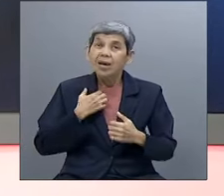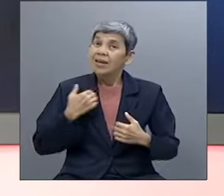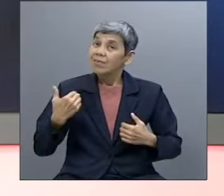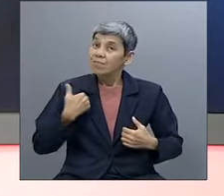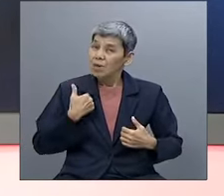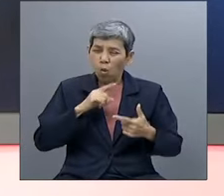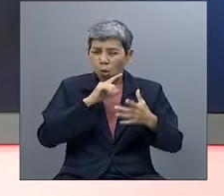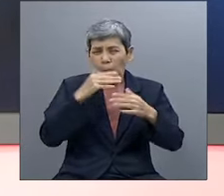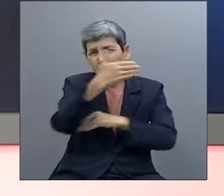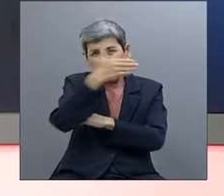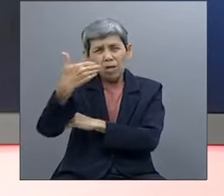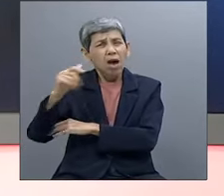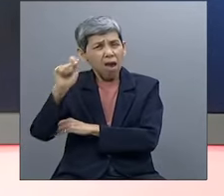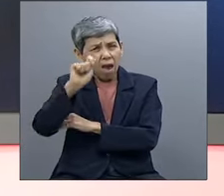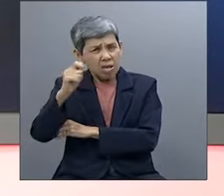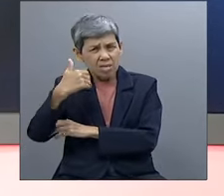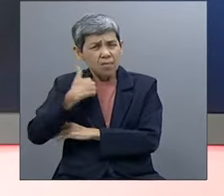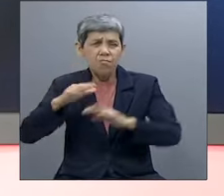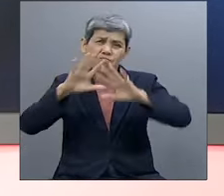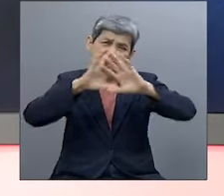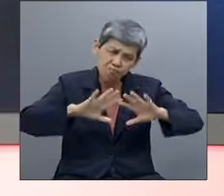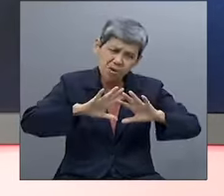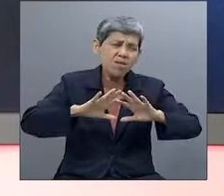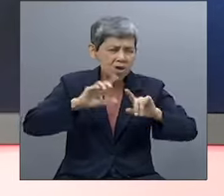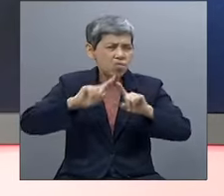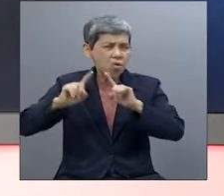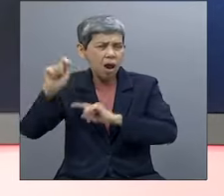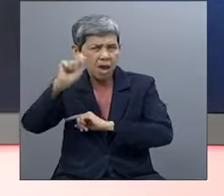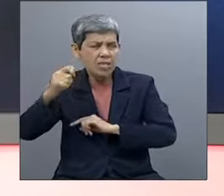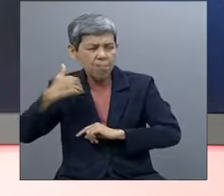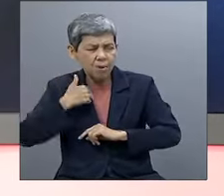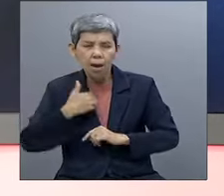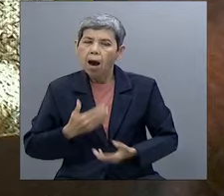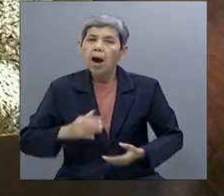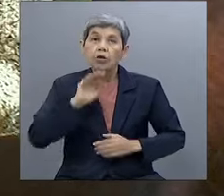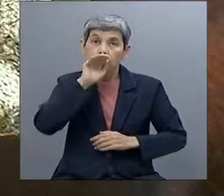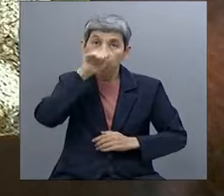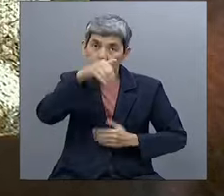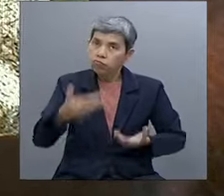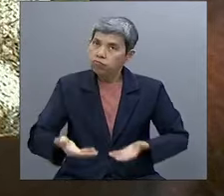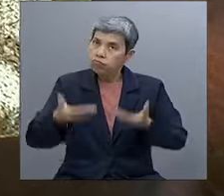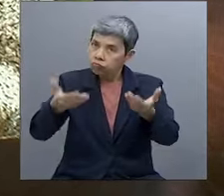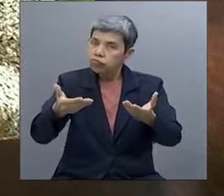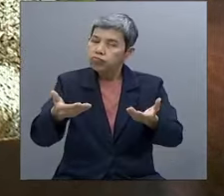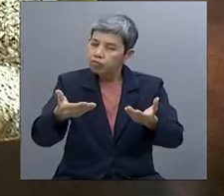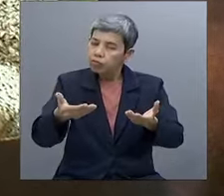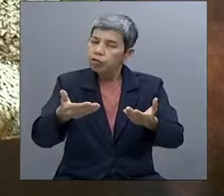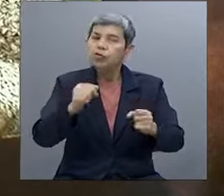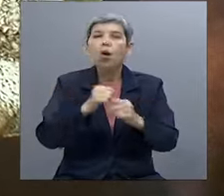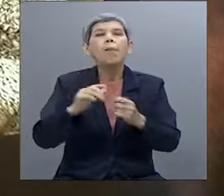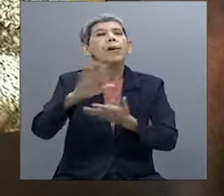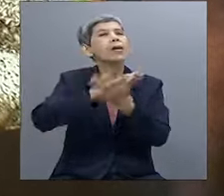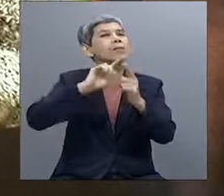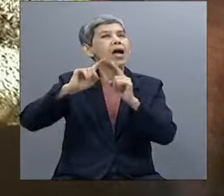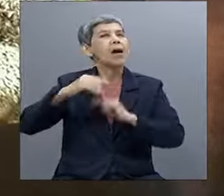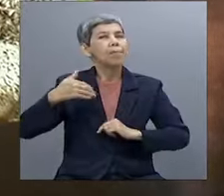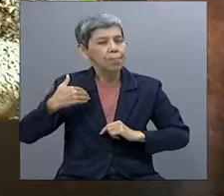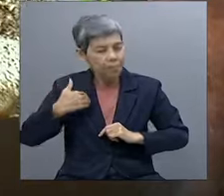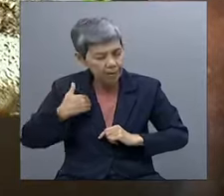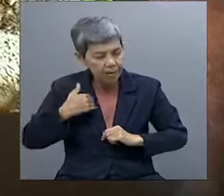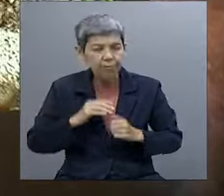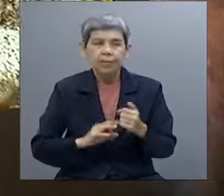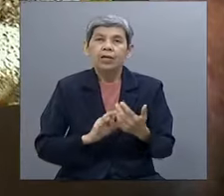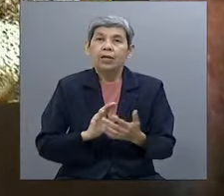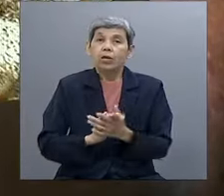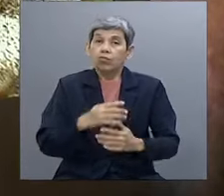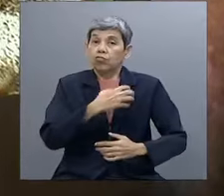ชมหลายประเทศในเอเชียใต้แล้วก็เอเชียตะวันออกเฉียงใต้เคยมอบช้างให้เป็นของขวัญแสดงน้ำใจให้กับประเทศอื่นๆนะคะขณะที่การ